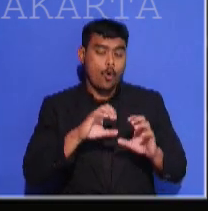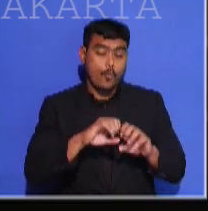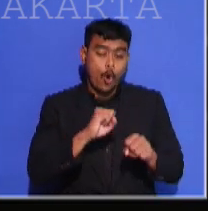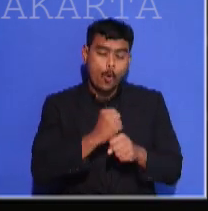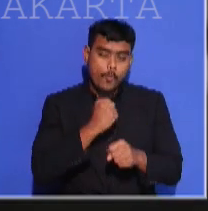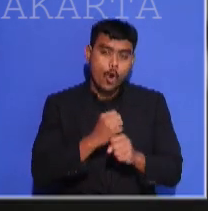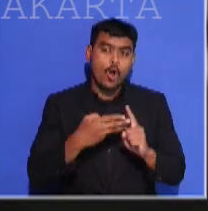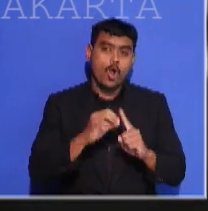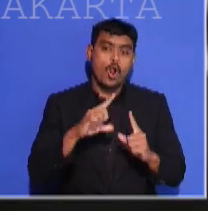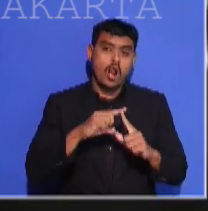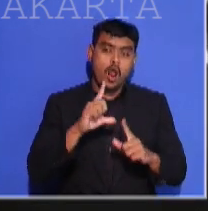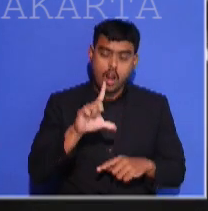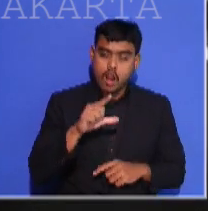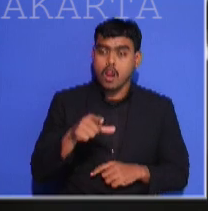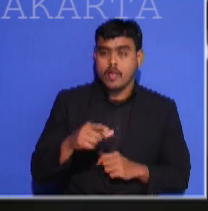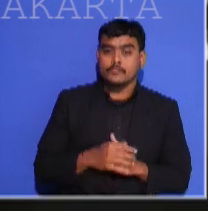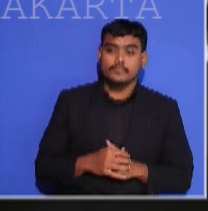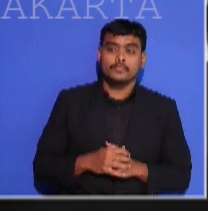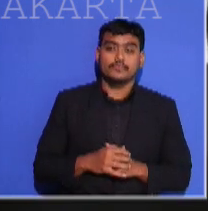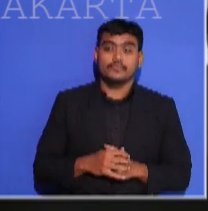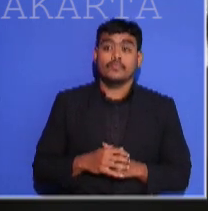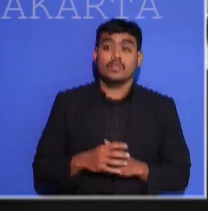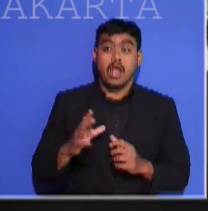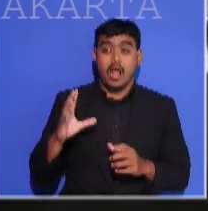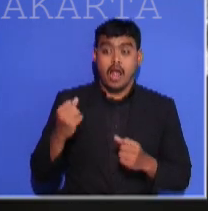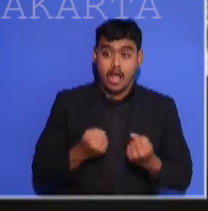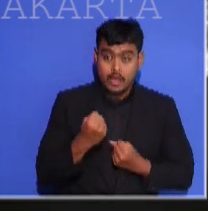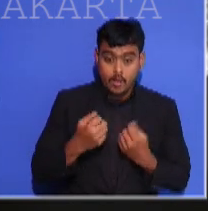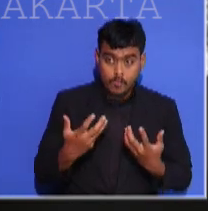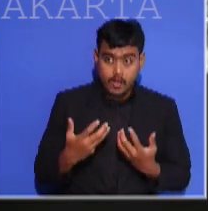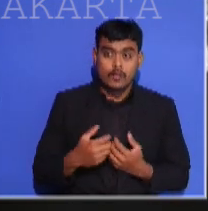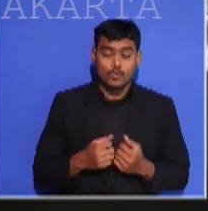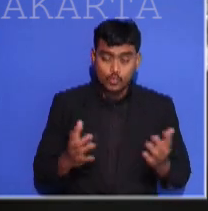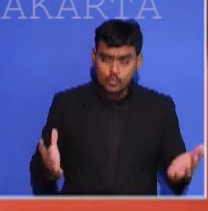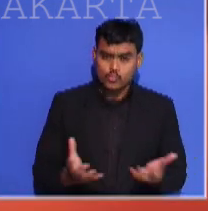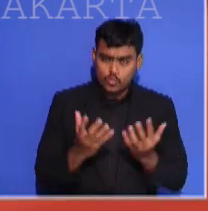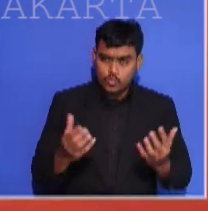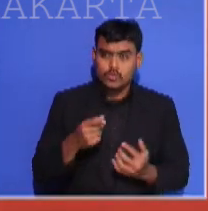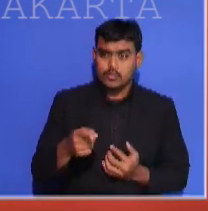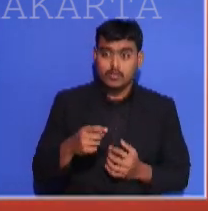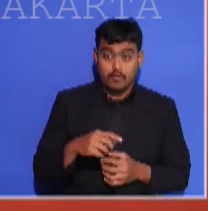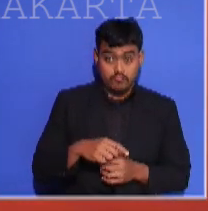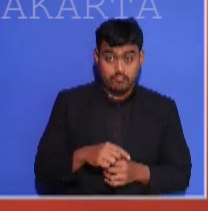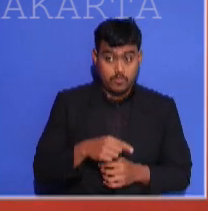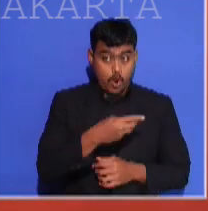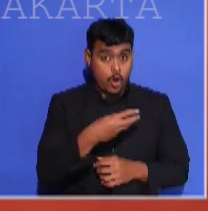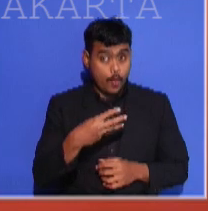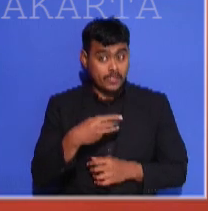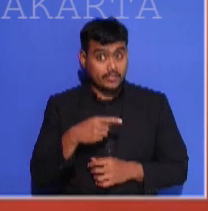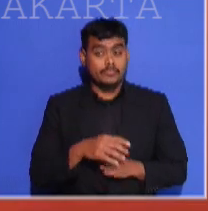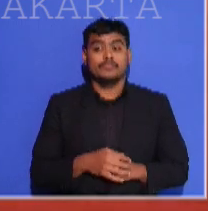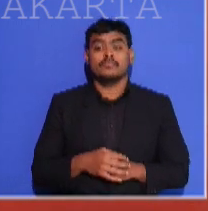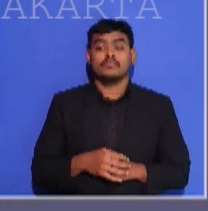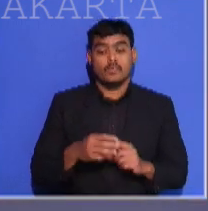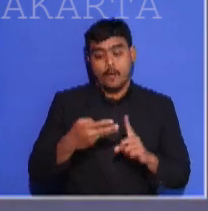ekonomi. Produktivitas perekonomian akan didorong melalui antara lain industrialisasi, ekonomi biru dan